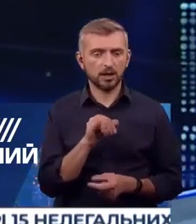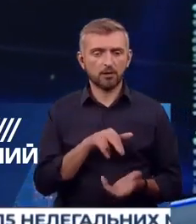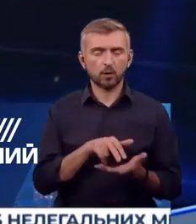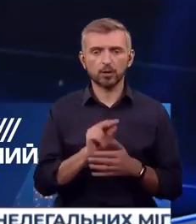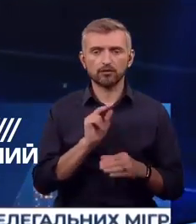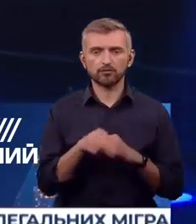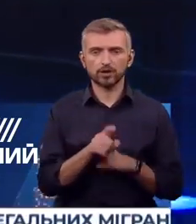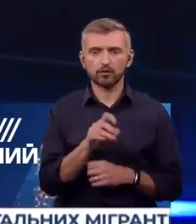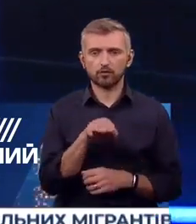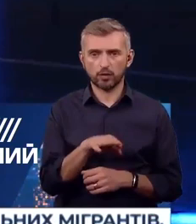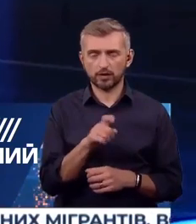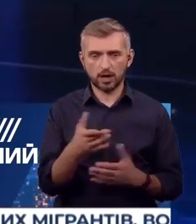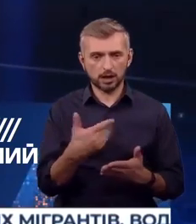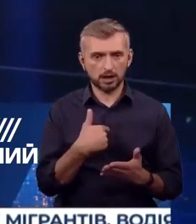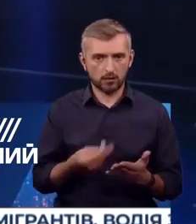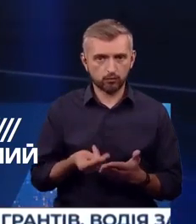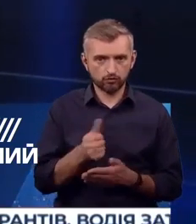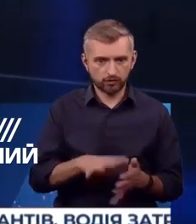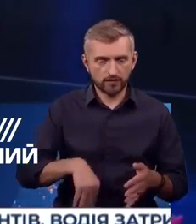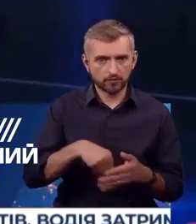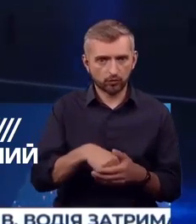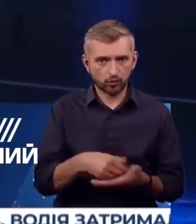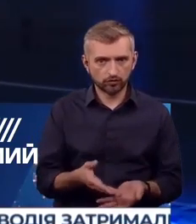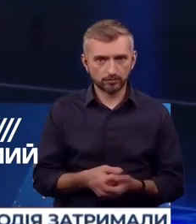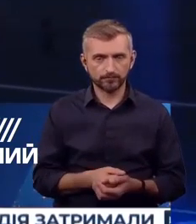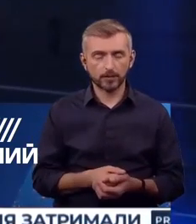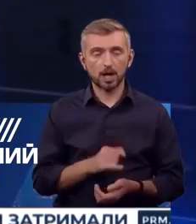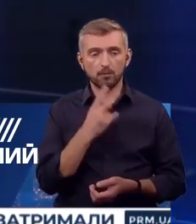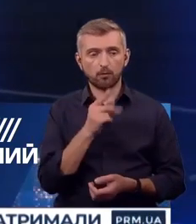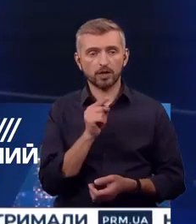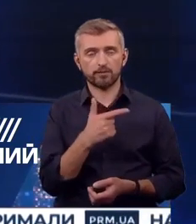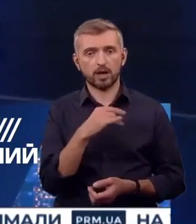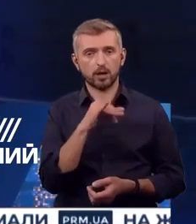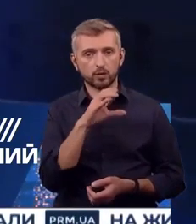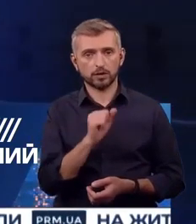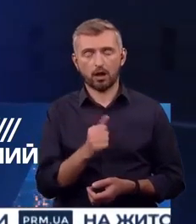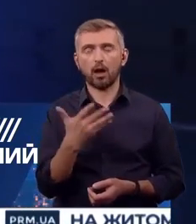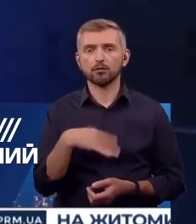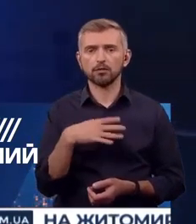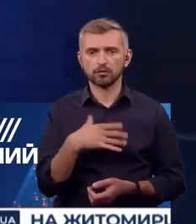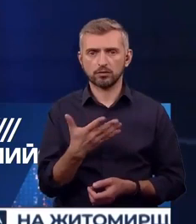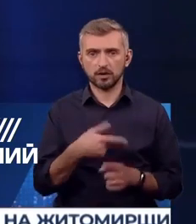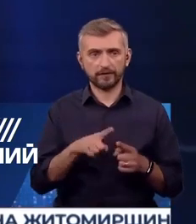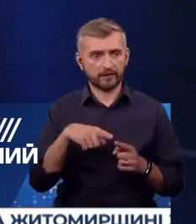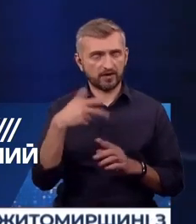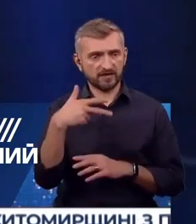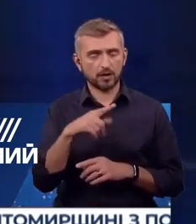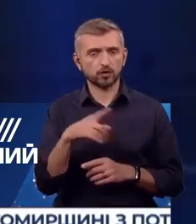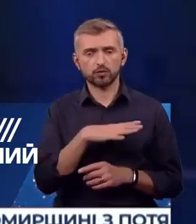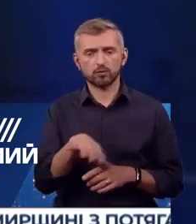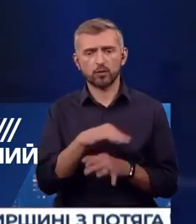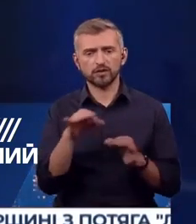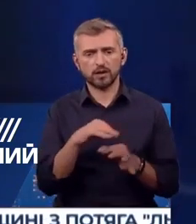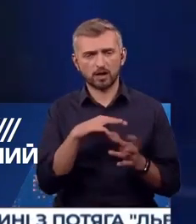через ЗОТ, за який я, до речі, плачу за власні гроші, і побачив там Геруса. А для чого це зняли? А для того, щоб не було